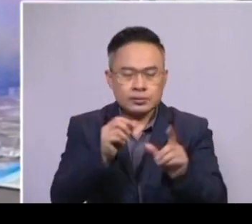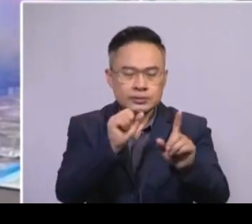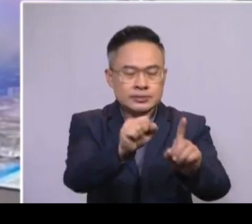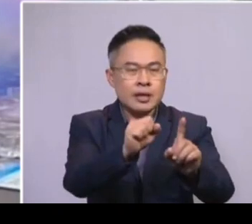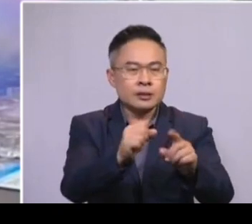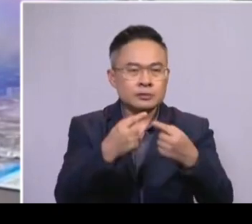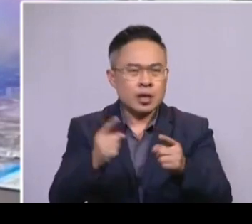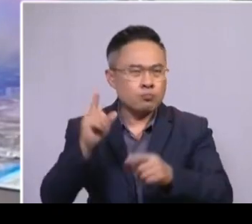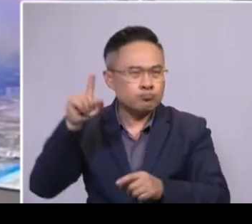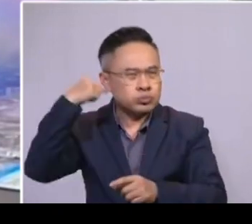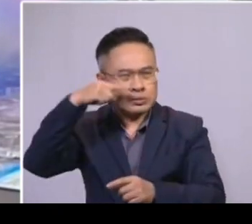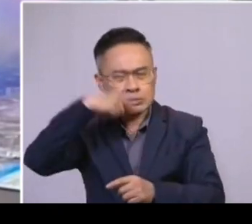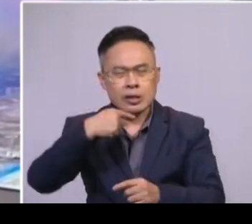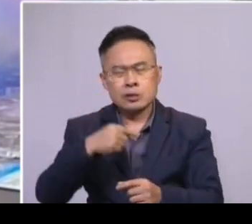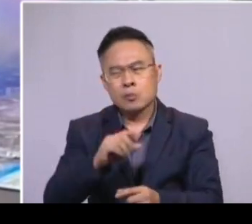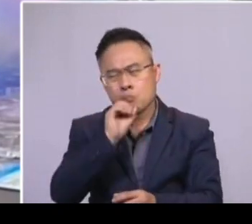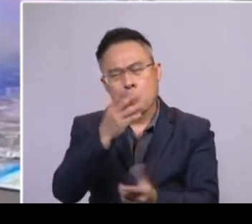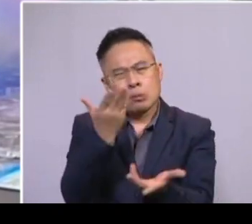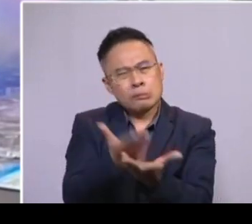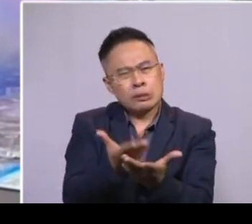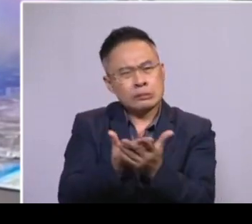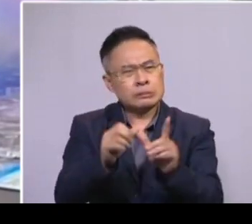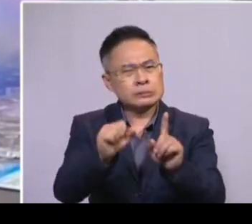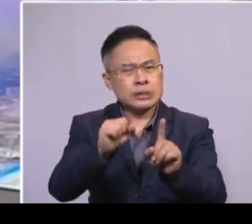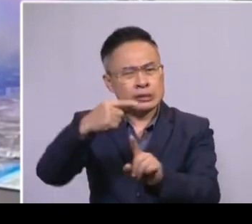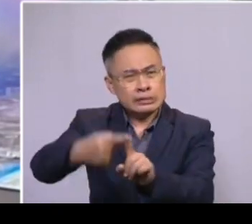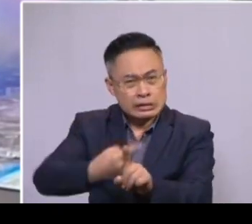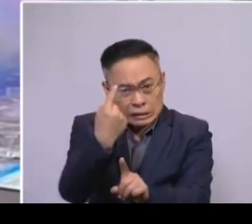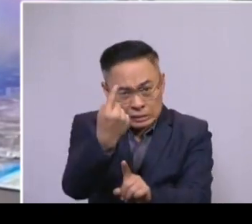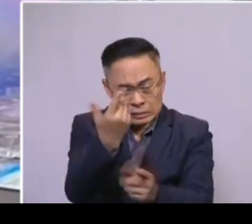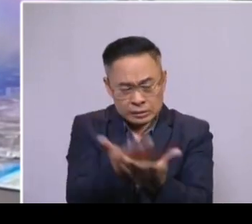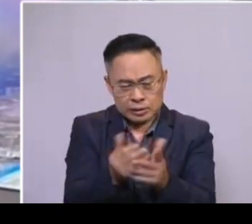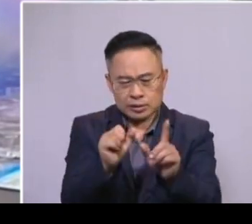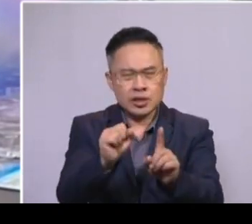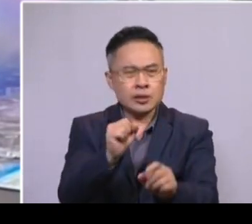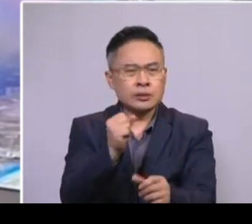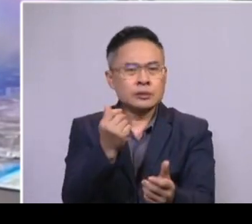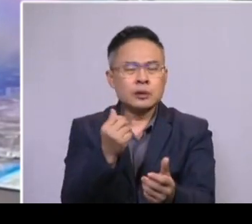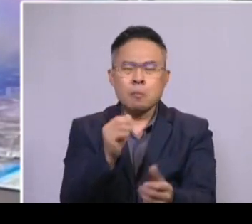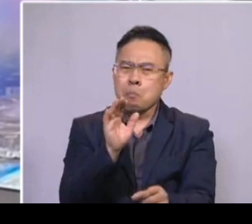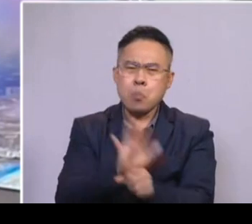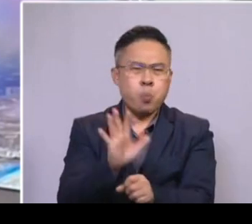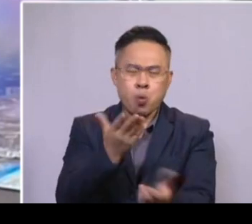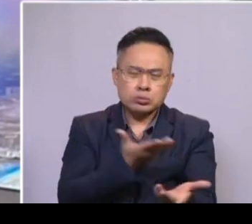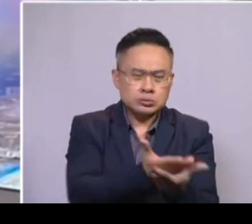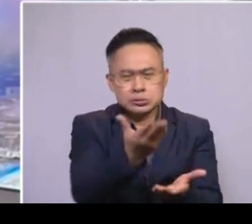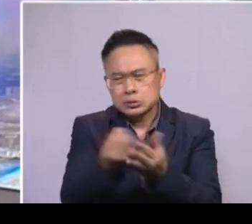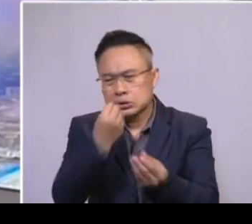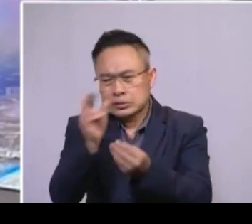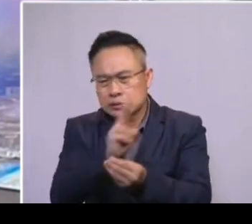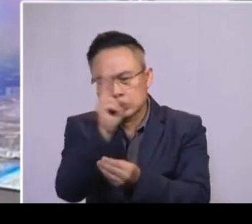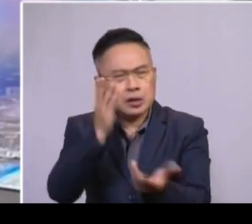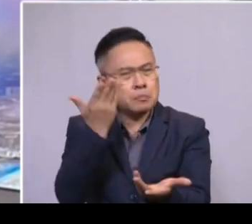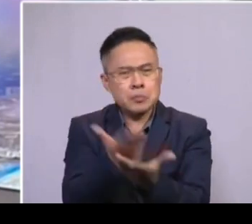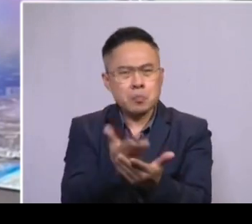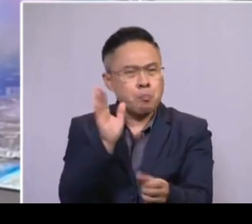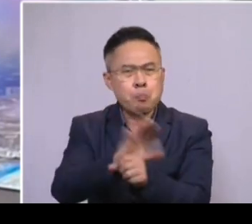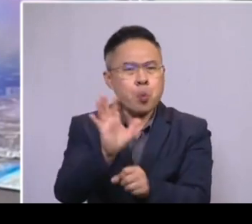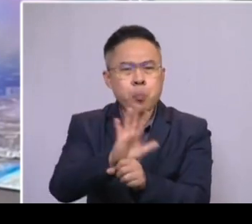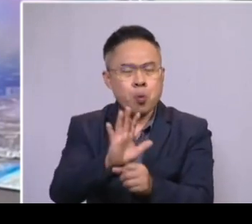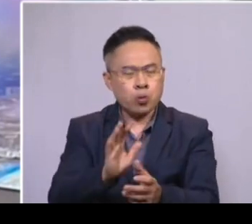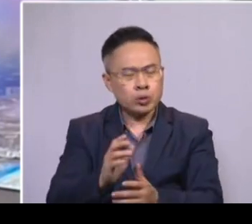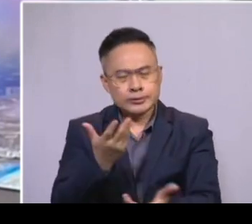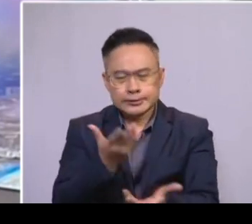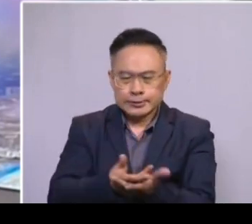เรียกค่าไถมีมูลค่ากว่า 4ล้านบาทนะครับโดยจับยัดลงกล่องพลาสติกและมีการทำร้ายร่างกายด้วยนะครับ14เมษายน